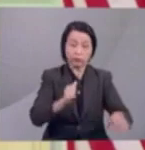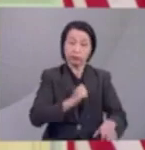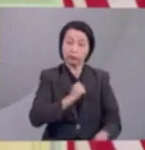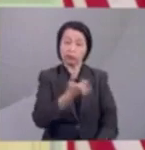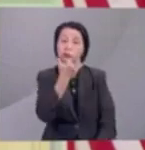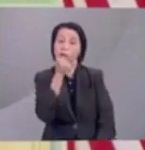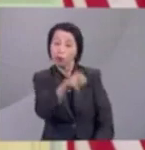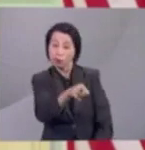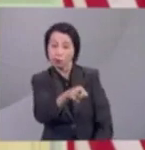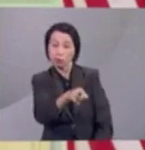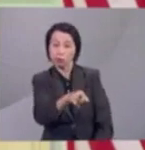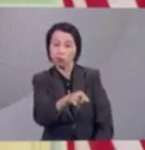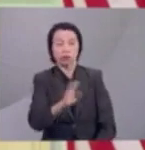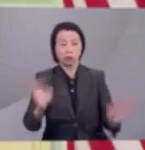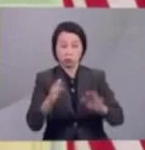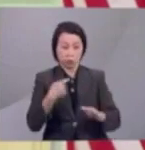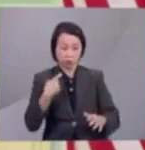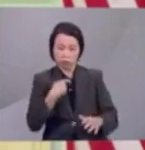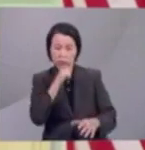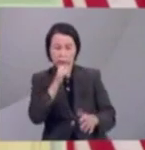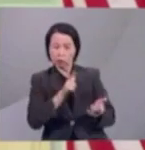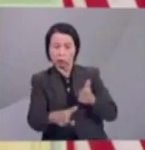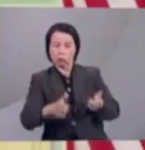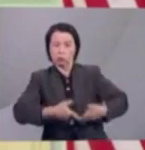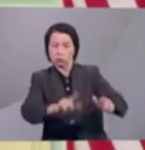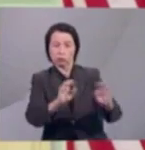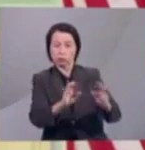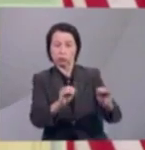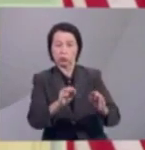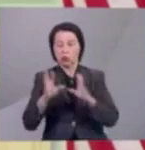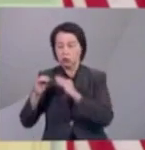bukan atas kebenaran kita, bukan atas kebenaran